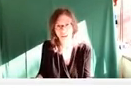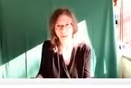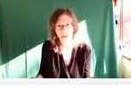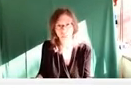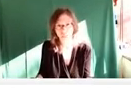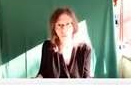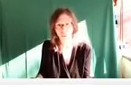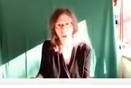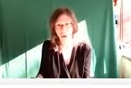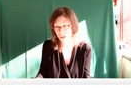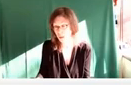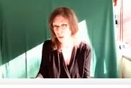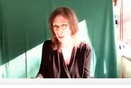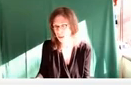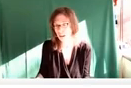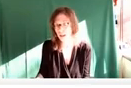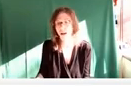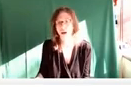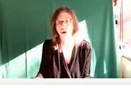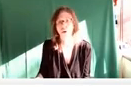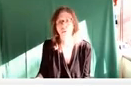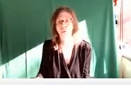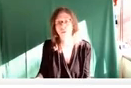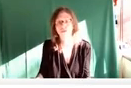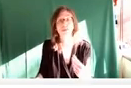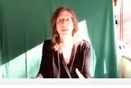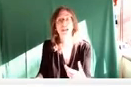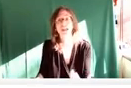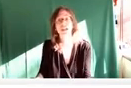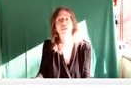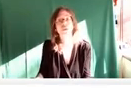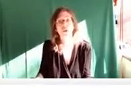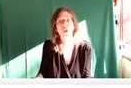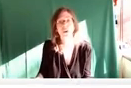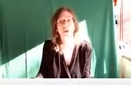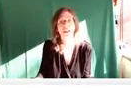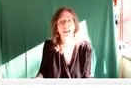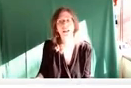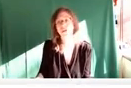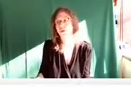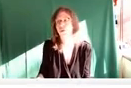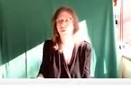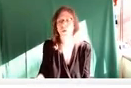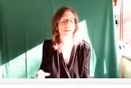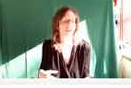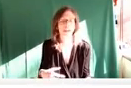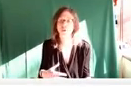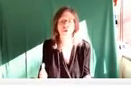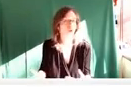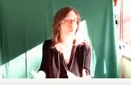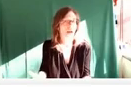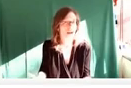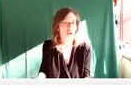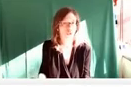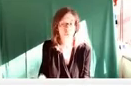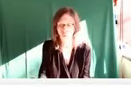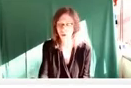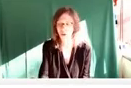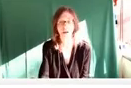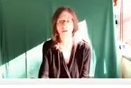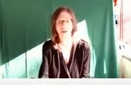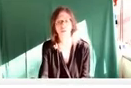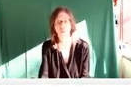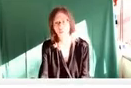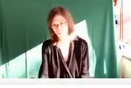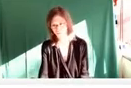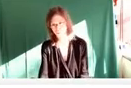données en sciences politiques, pour vérifier les résultats d'analyse, que ce soit des analyses de sondage ou autres